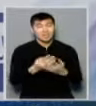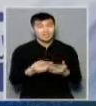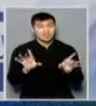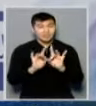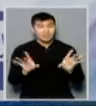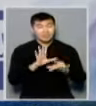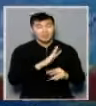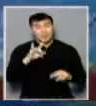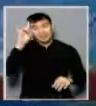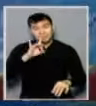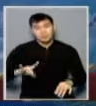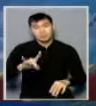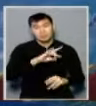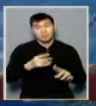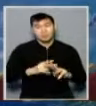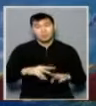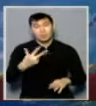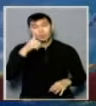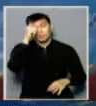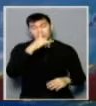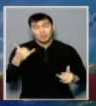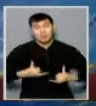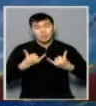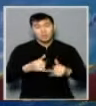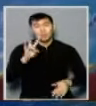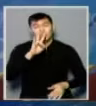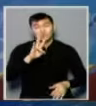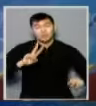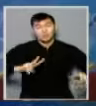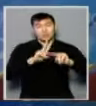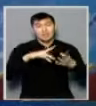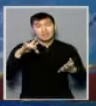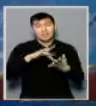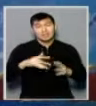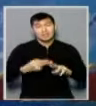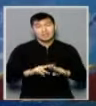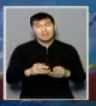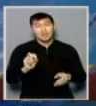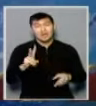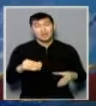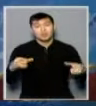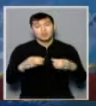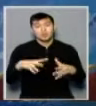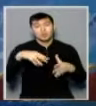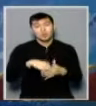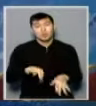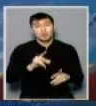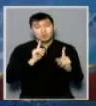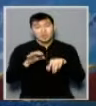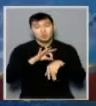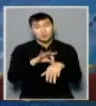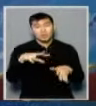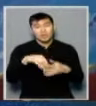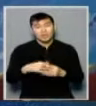жасалды. Қазақстан Республикасының 30 жылдығына орай Нұрсұлтан қаласында салтанатты түрде Ақжол партиясының пленумы өтті. Ол